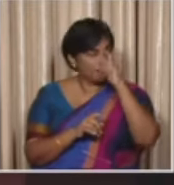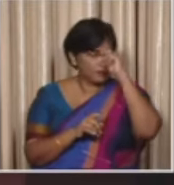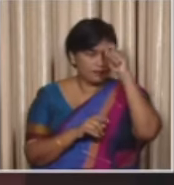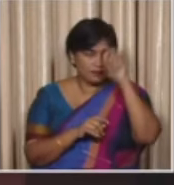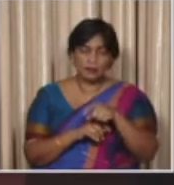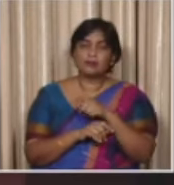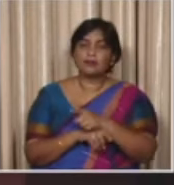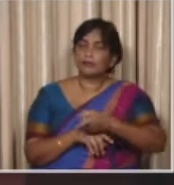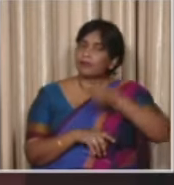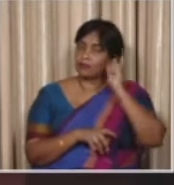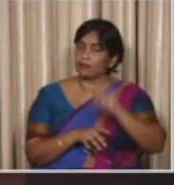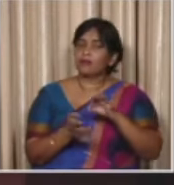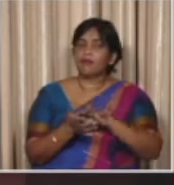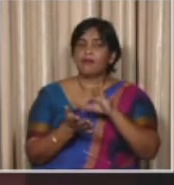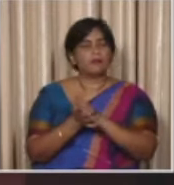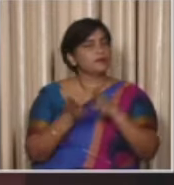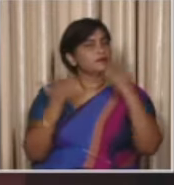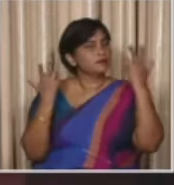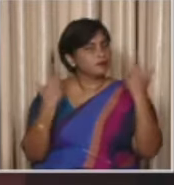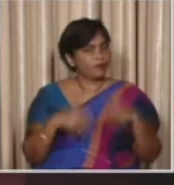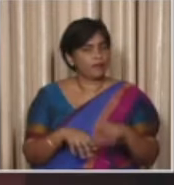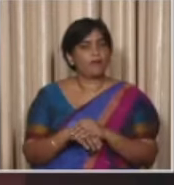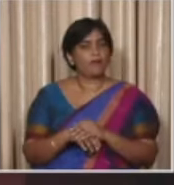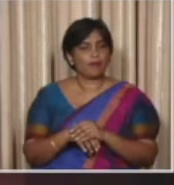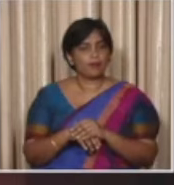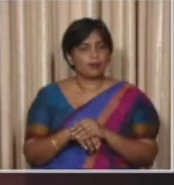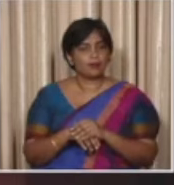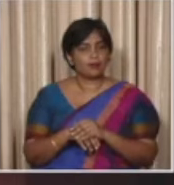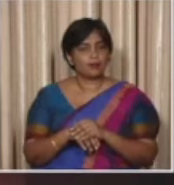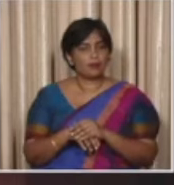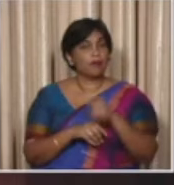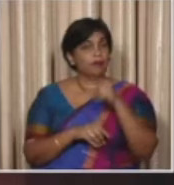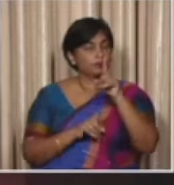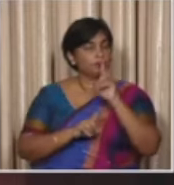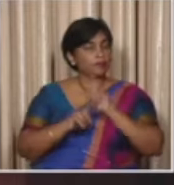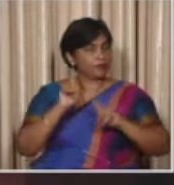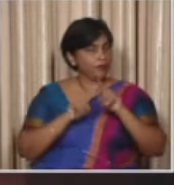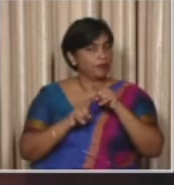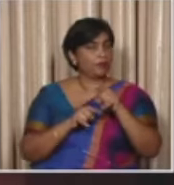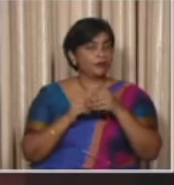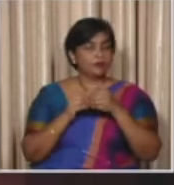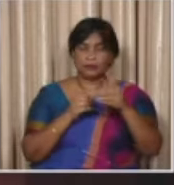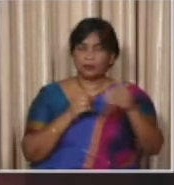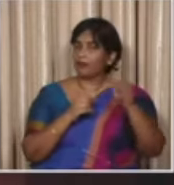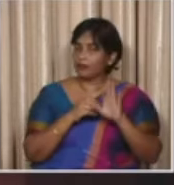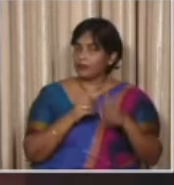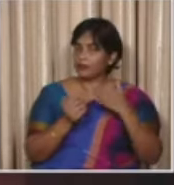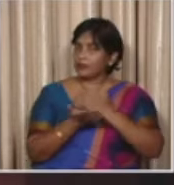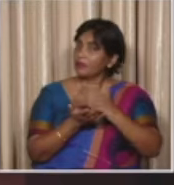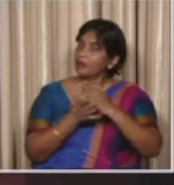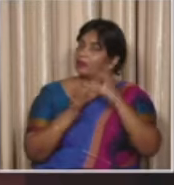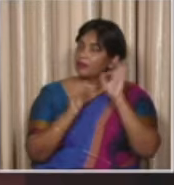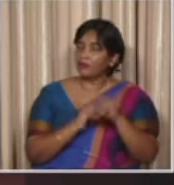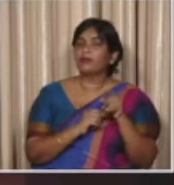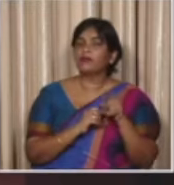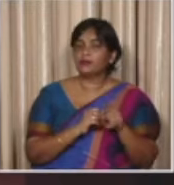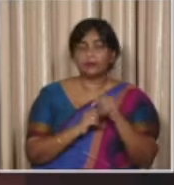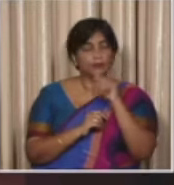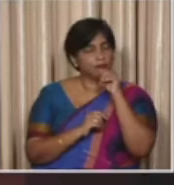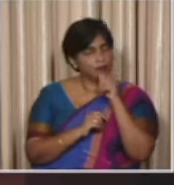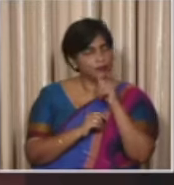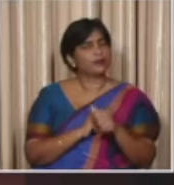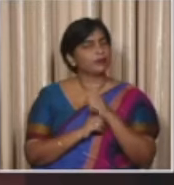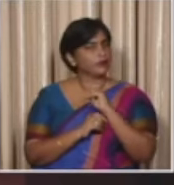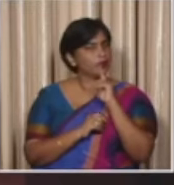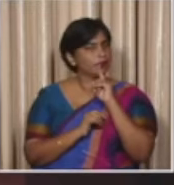ඇමතිතුමත් නිර්දේශය දීලා හමාරයි. ඉතින් ඔබතුමාගේ සාකච්ඡාවට තියෙන ඉදපරාසයට බාධා නොකරමින් ඇත්තම කතා